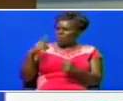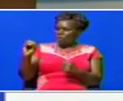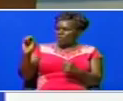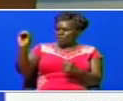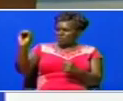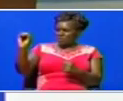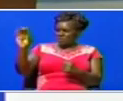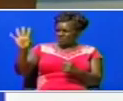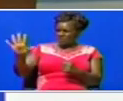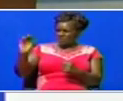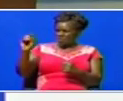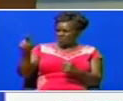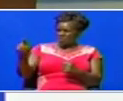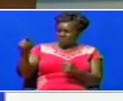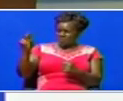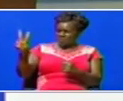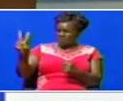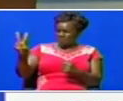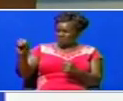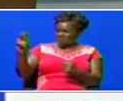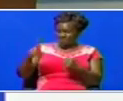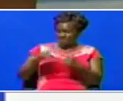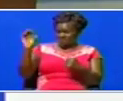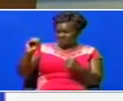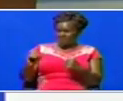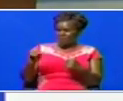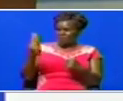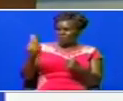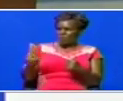105, 0.07%. Uhuru Kenyatta,